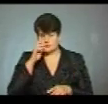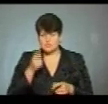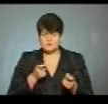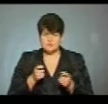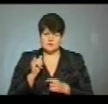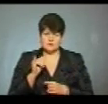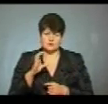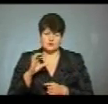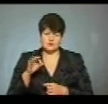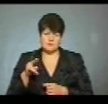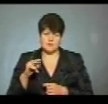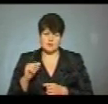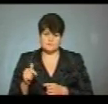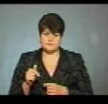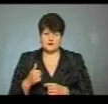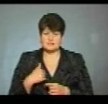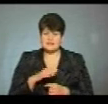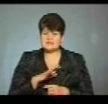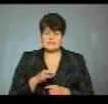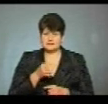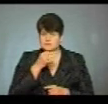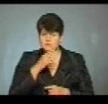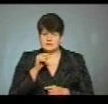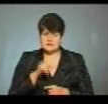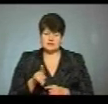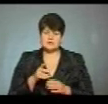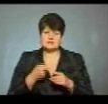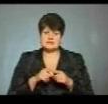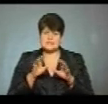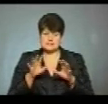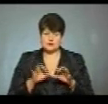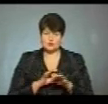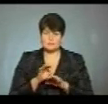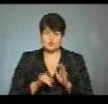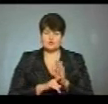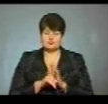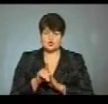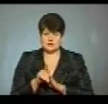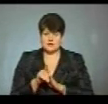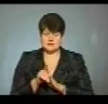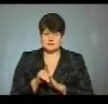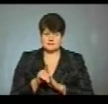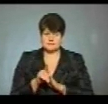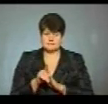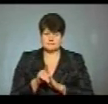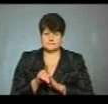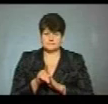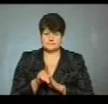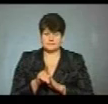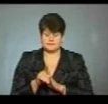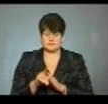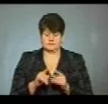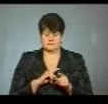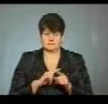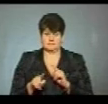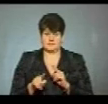облдержадміністрації Ігорем Сополем. Нас налаштовує саме те, що цей законопроект розпочинається, скажімо так, різко.